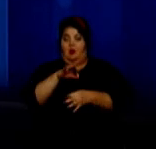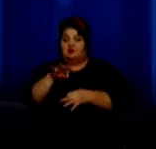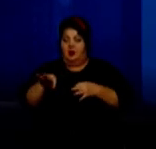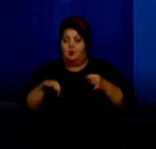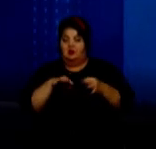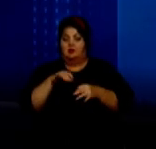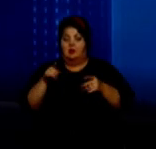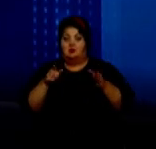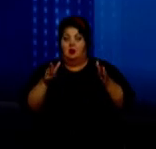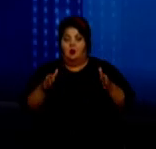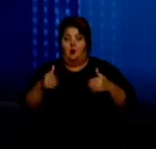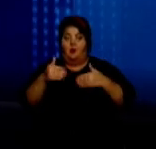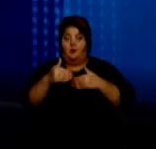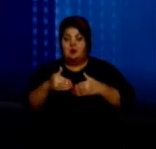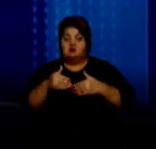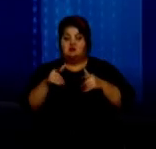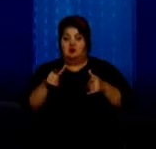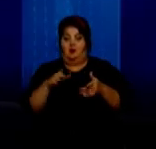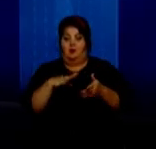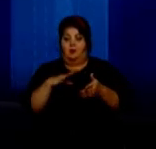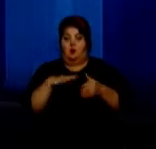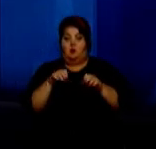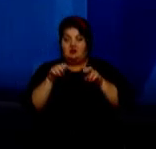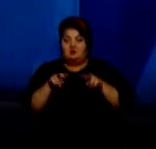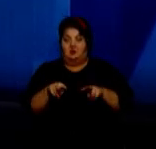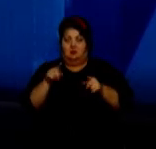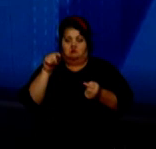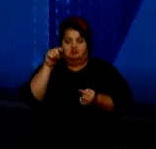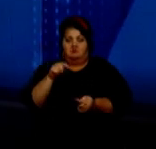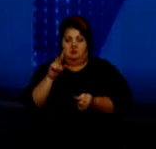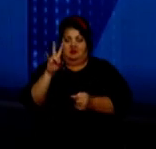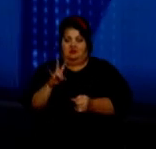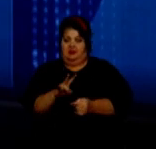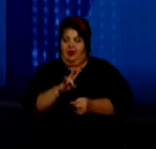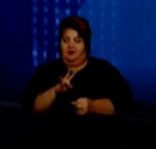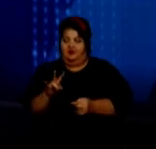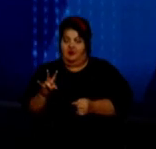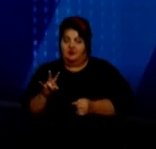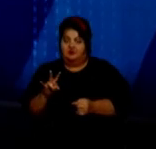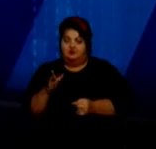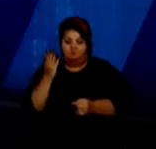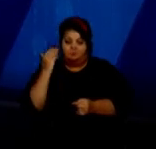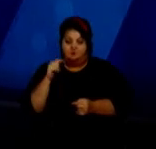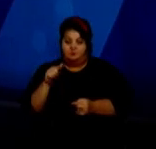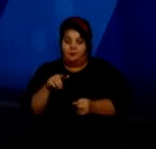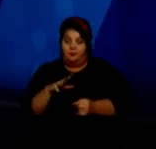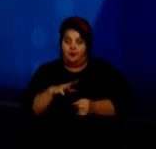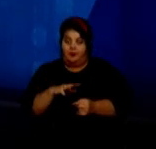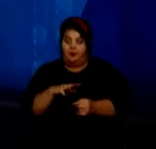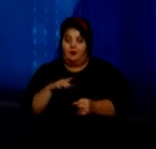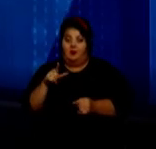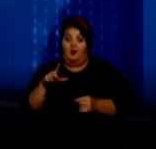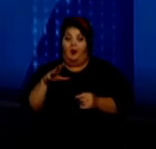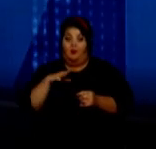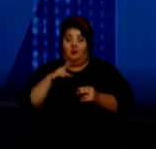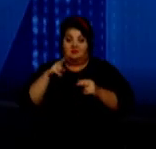об'єм. Оцей кубічний об'єм по центру, він спеціально запроєктований був під домову церкву. І ця церква увінчувалась